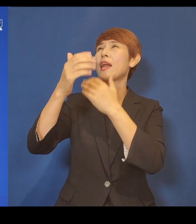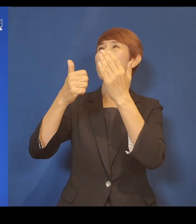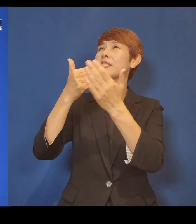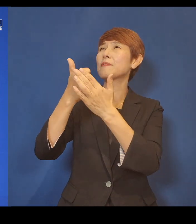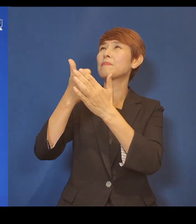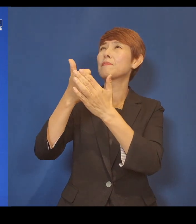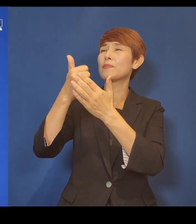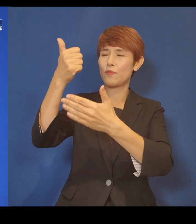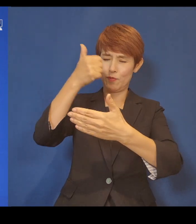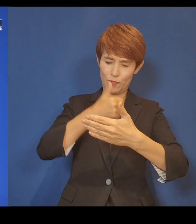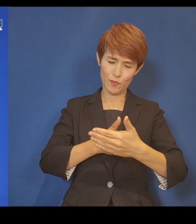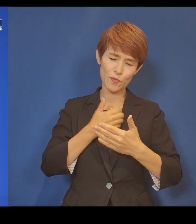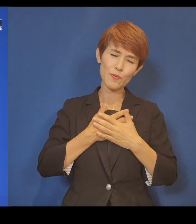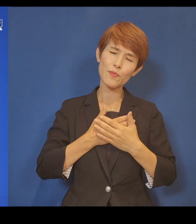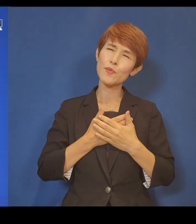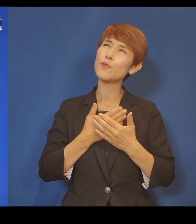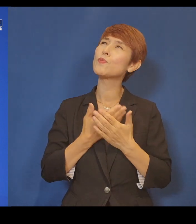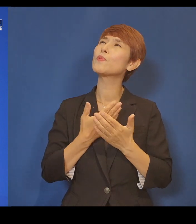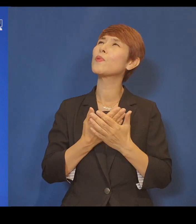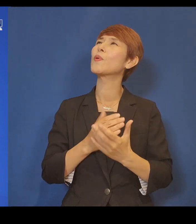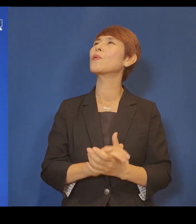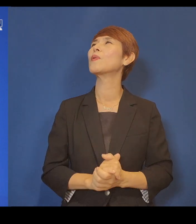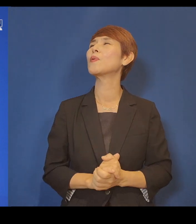하나님 자신을 저에게 주십시오.